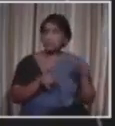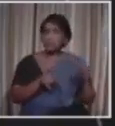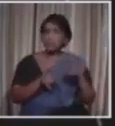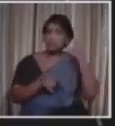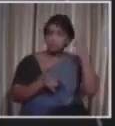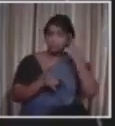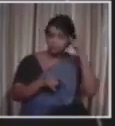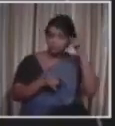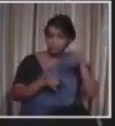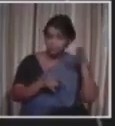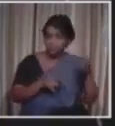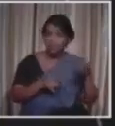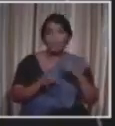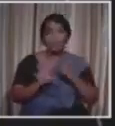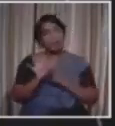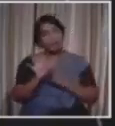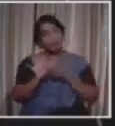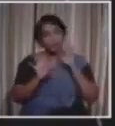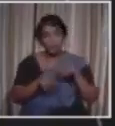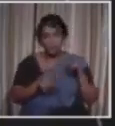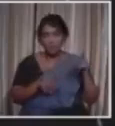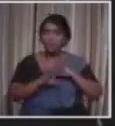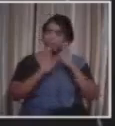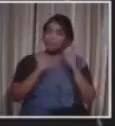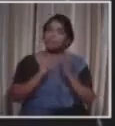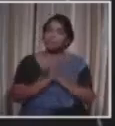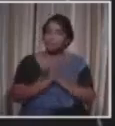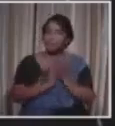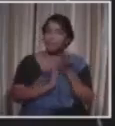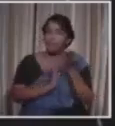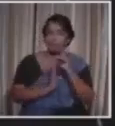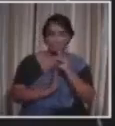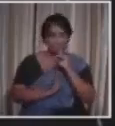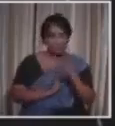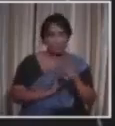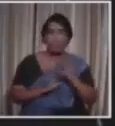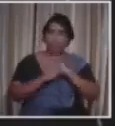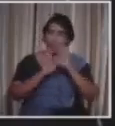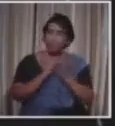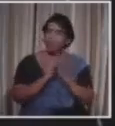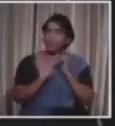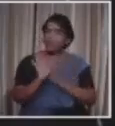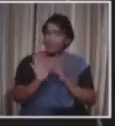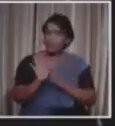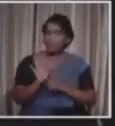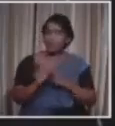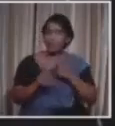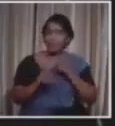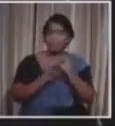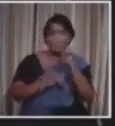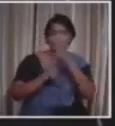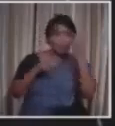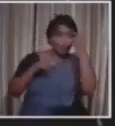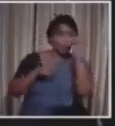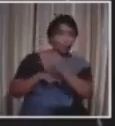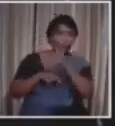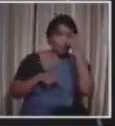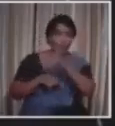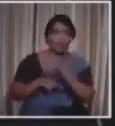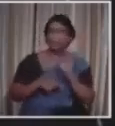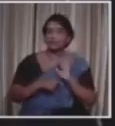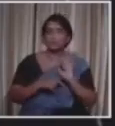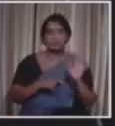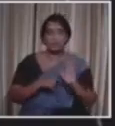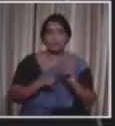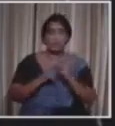विद्युत तरुण मे हेमोगेम पिल्ली मरण हेम तीसम मे दीवन्ना विंगल दिखरप